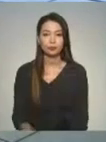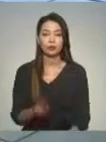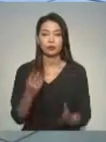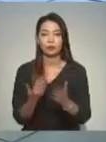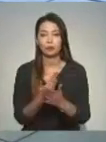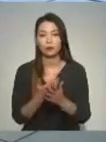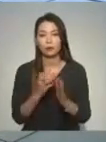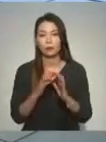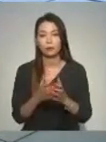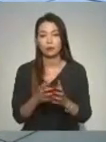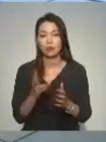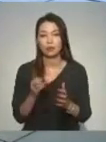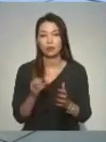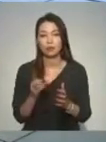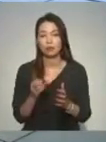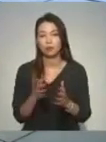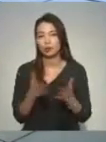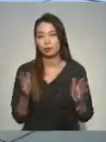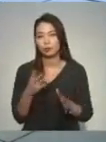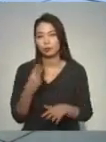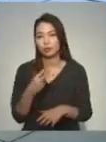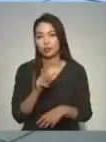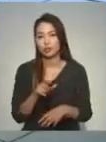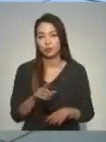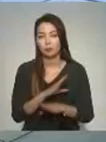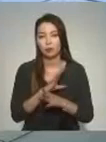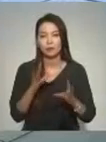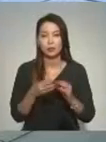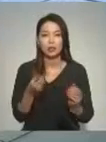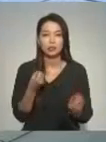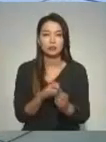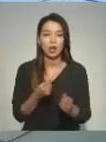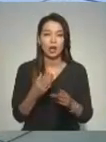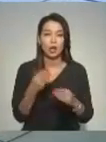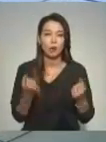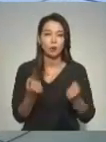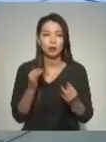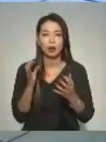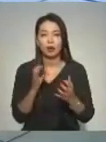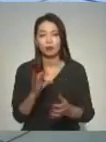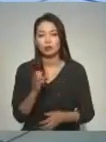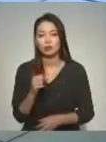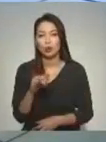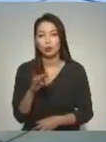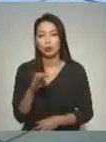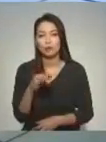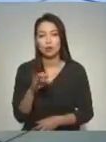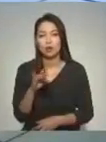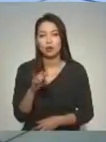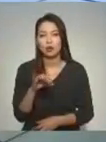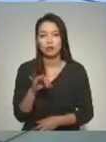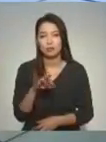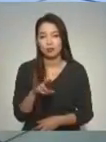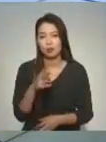Новостям в мире. Не менее 20 человек погибли в результате ДТП с легковым автомобилем и автобусом в Саудовской Аравии. Еще 29 получили